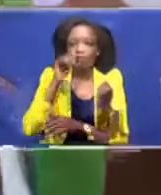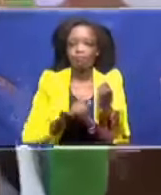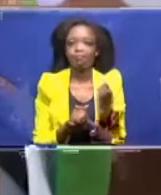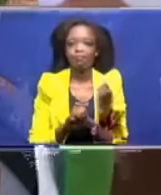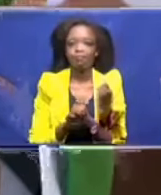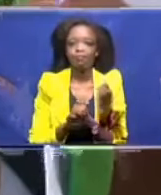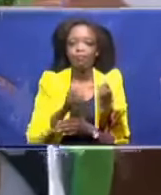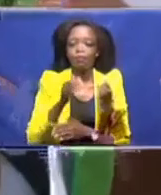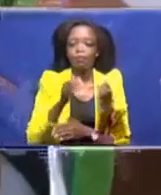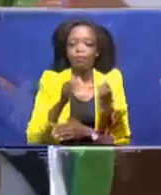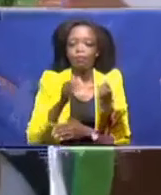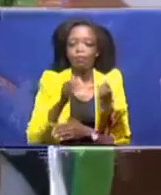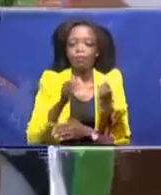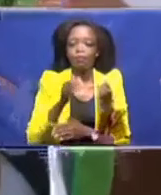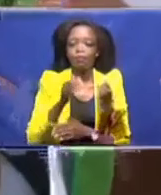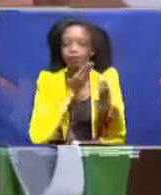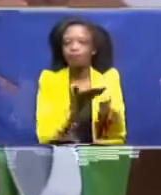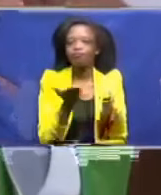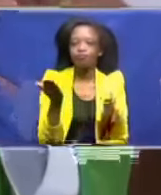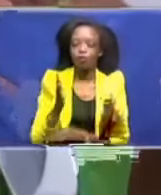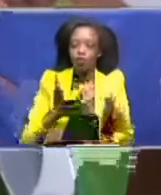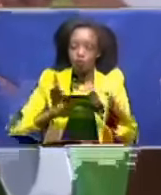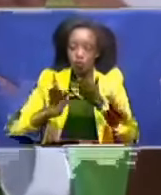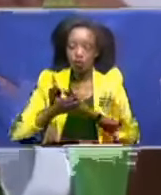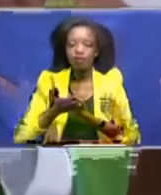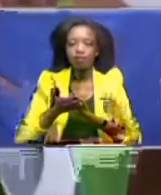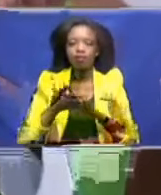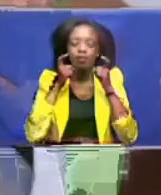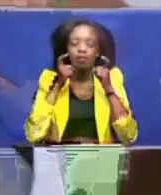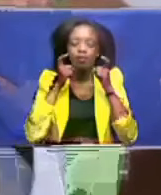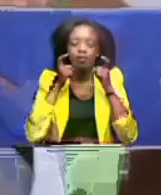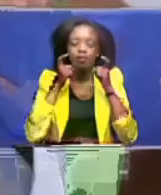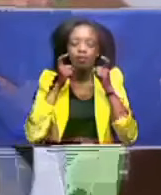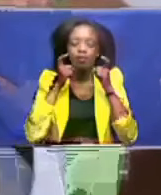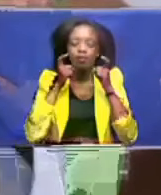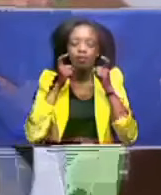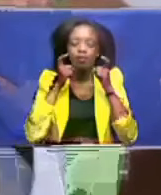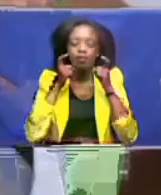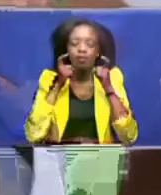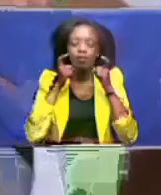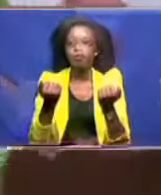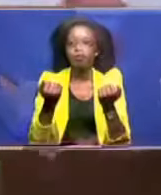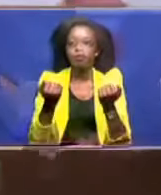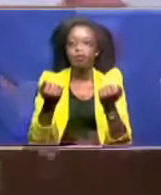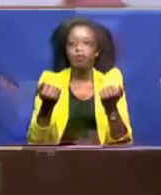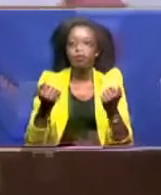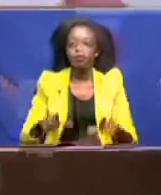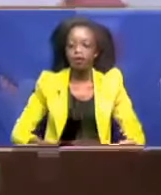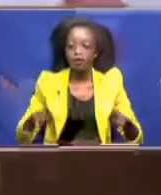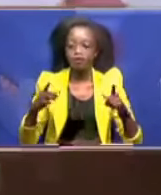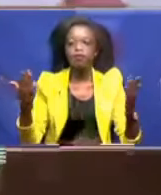Mungu Mwenyezi atuhurumie, atusamehe dhambi zetu na atufikishe kwenye uzima wa milele.